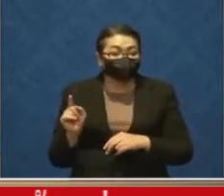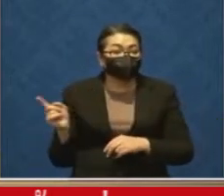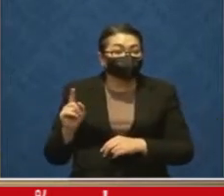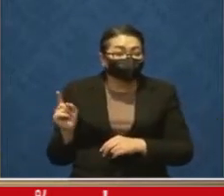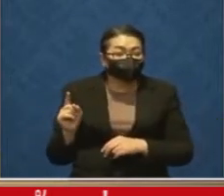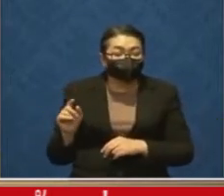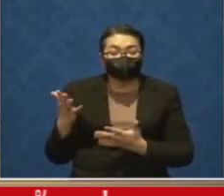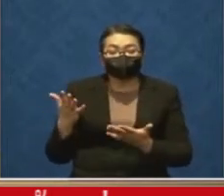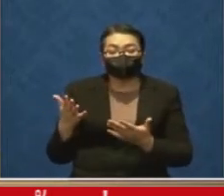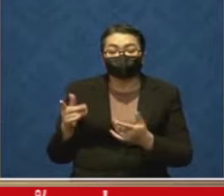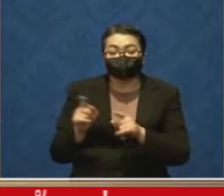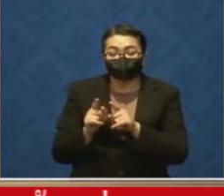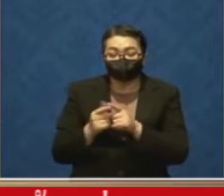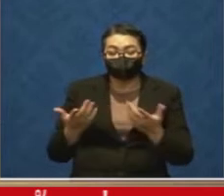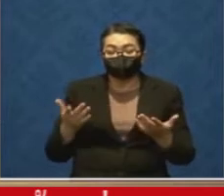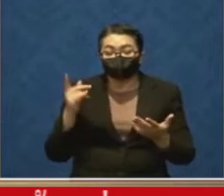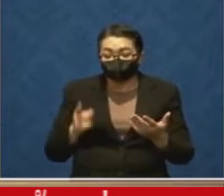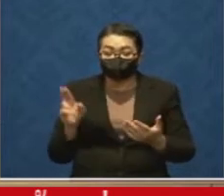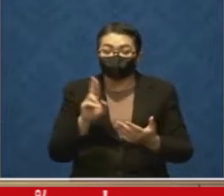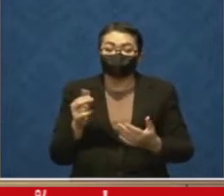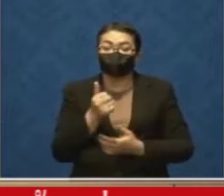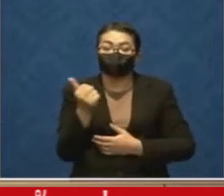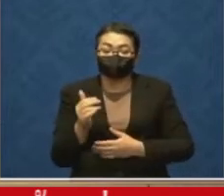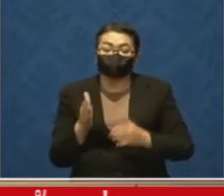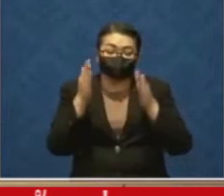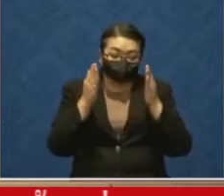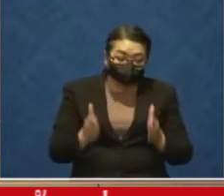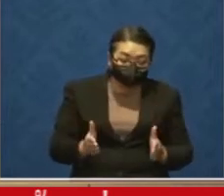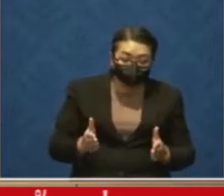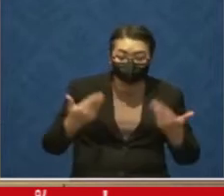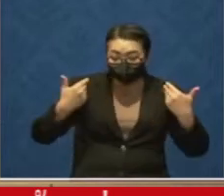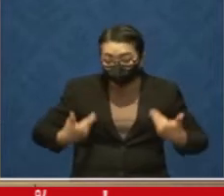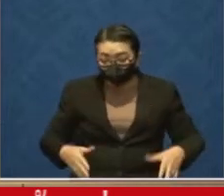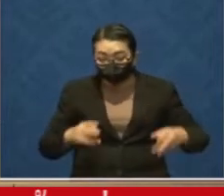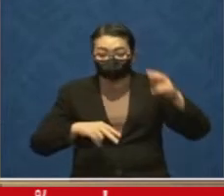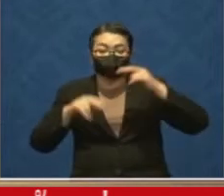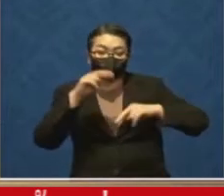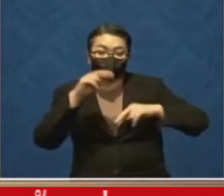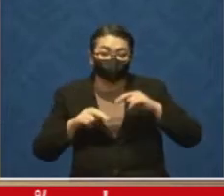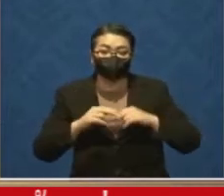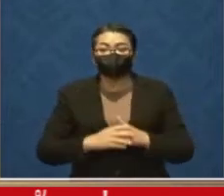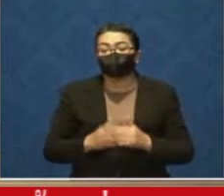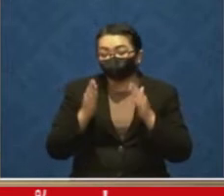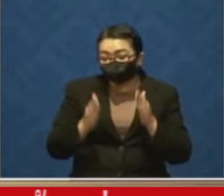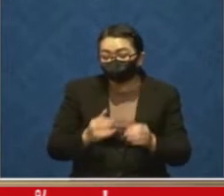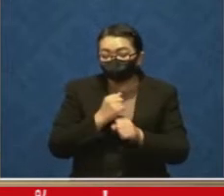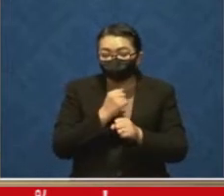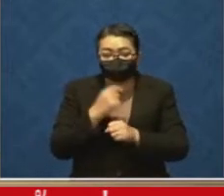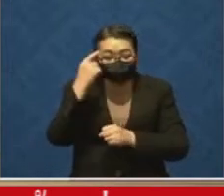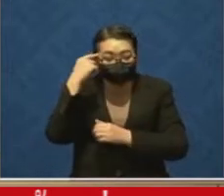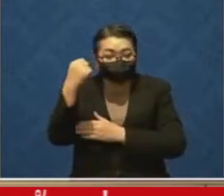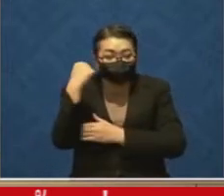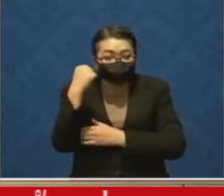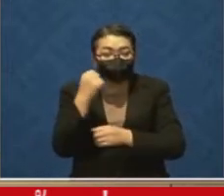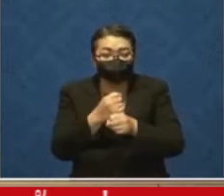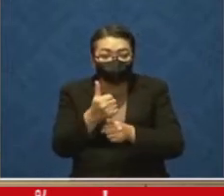ัี้ทานหมายถงอะไรครับหมายถึงว่าท่านจะต้องใช้คนใช้ทางกายภาพตรจสอบเจ้าในทเรามั่นใจได้ห